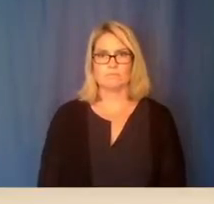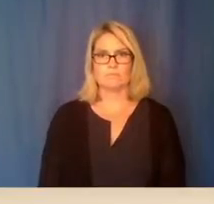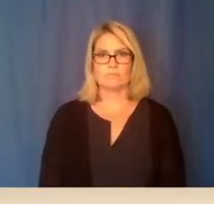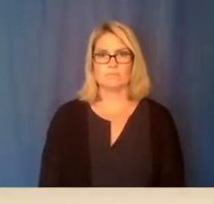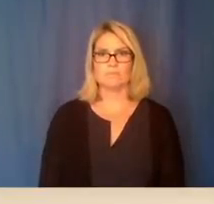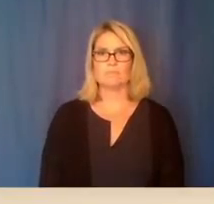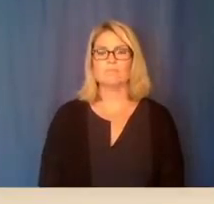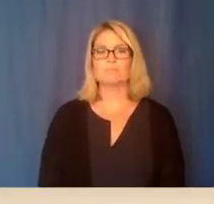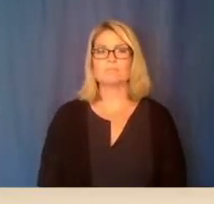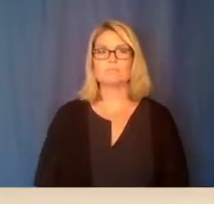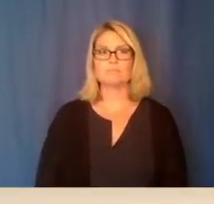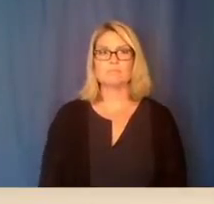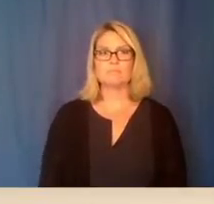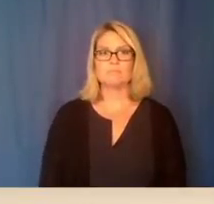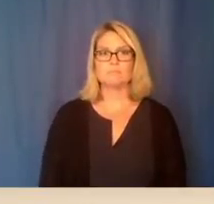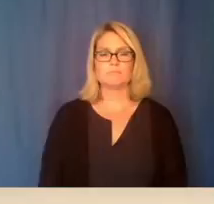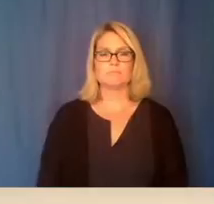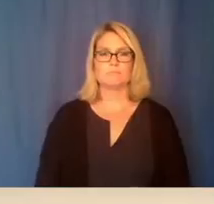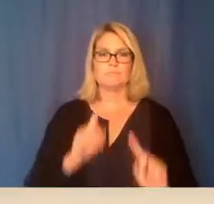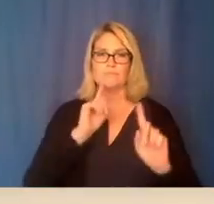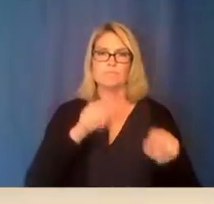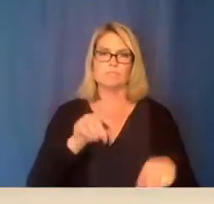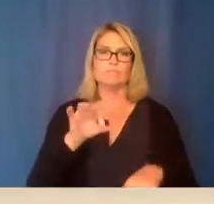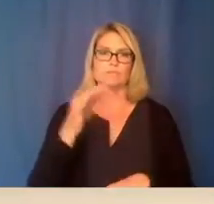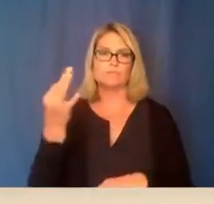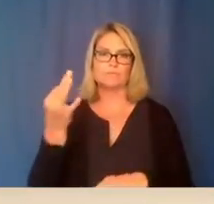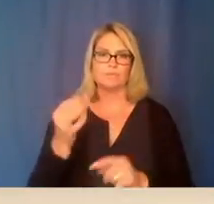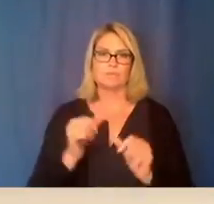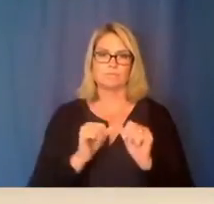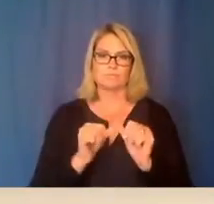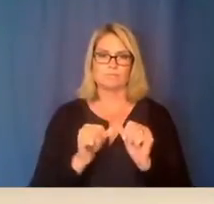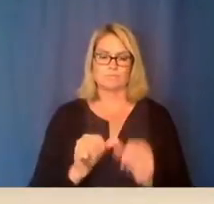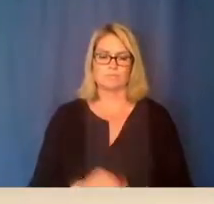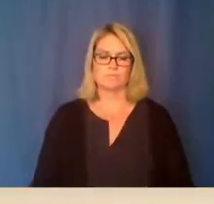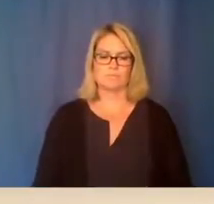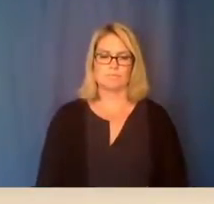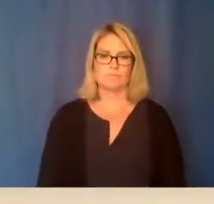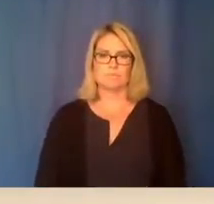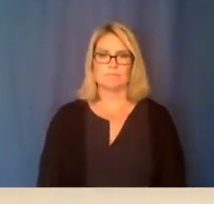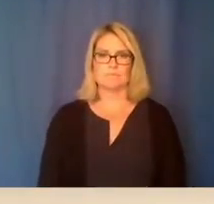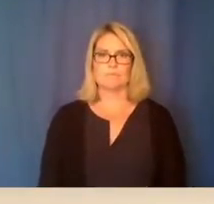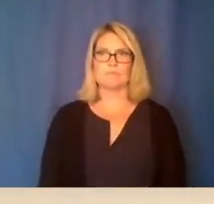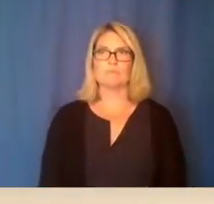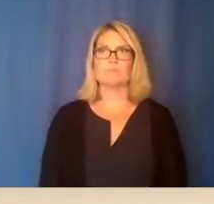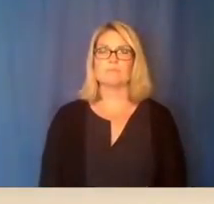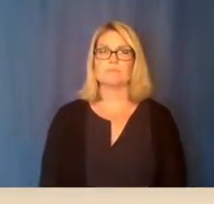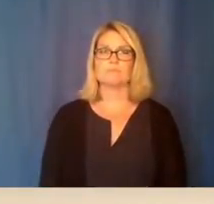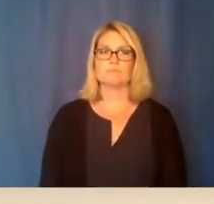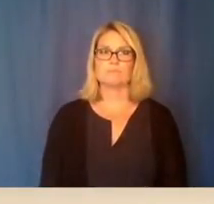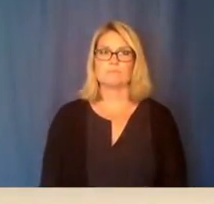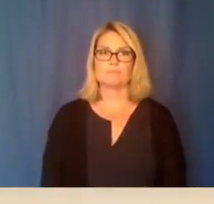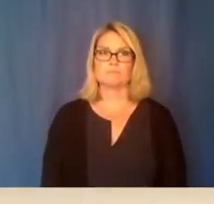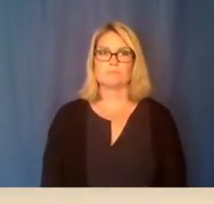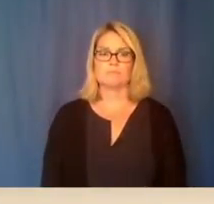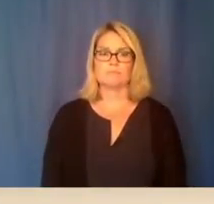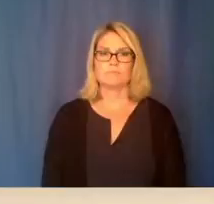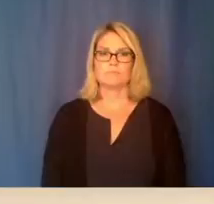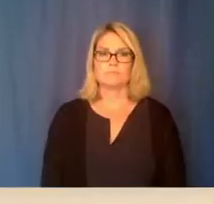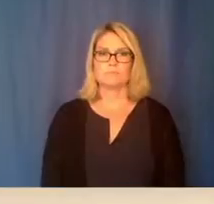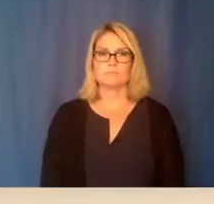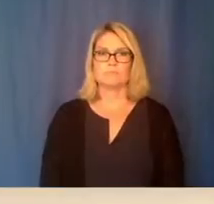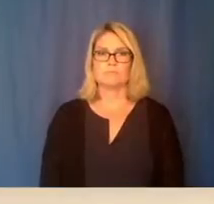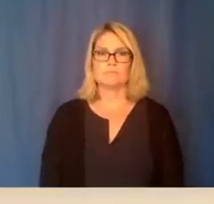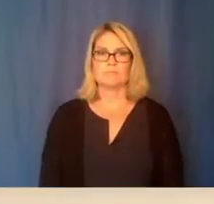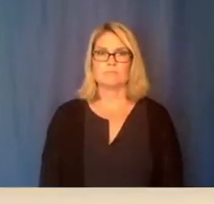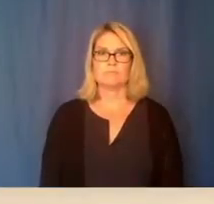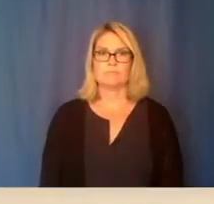C'est vraiment ce qu'on est en train de discuter, que tout le monde va avoir leur propre niveau